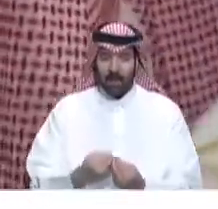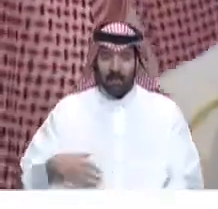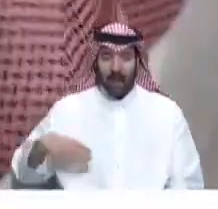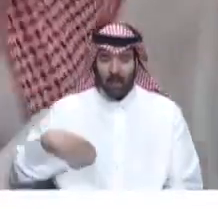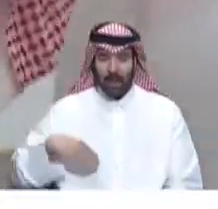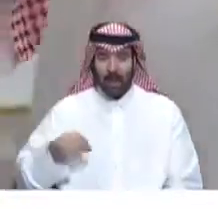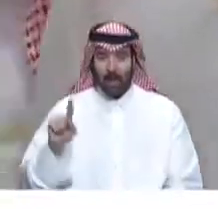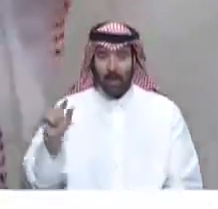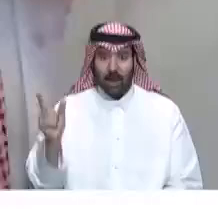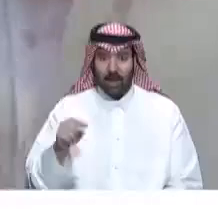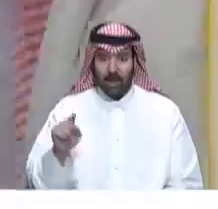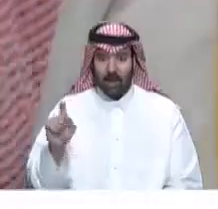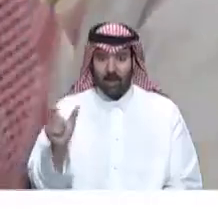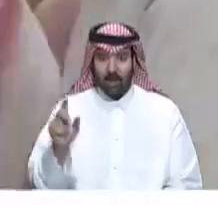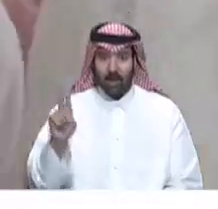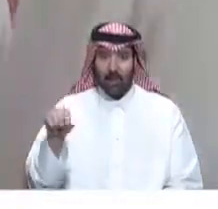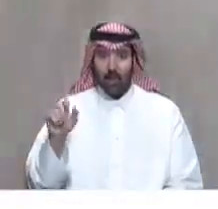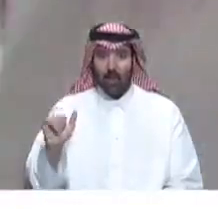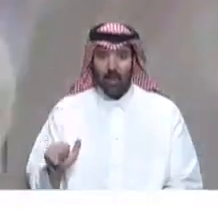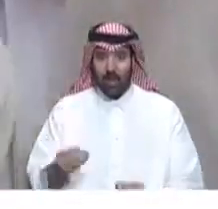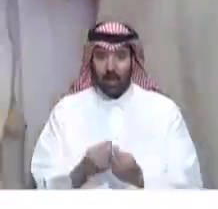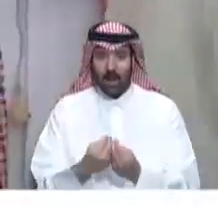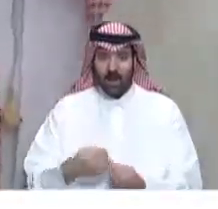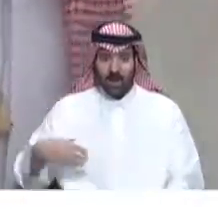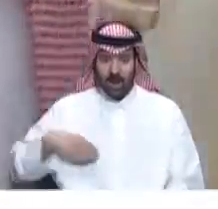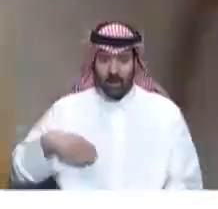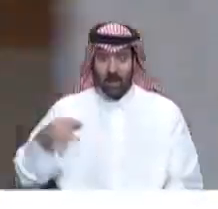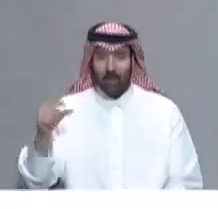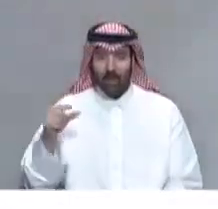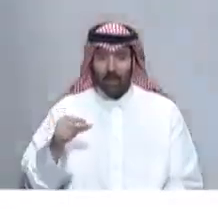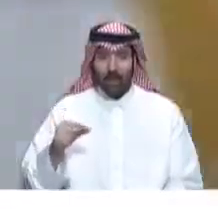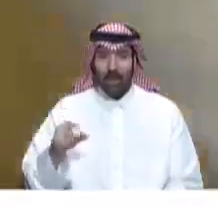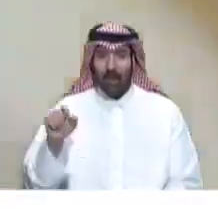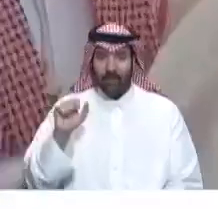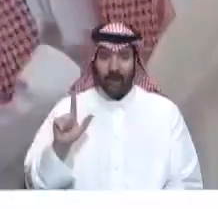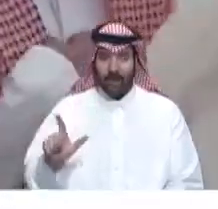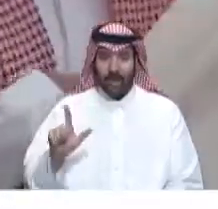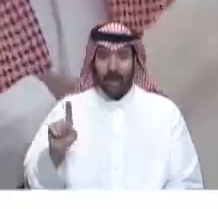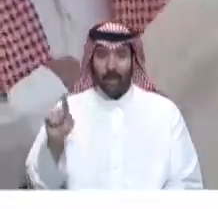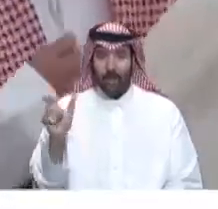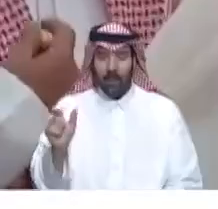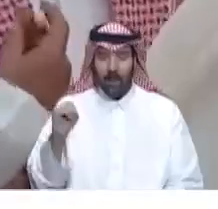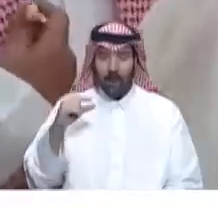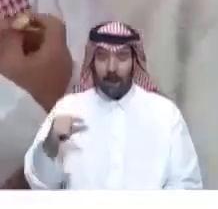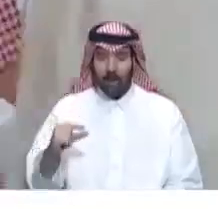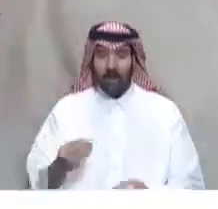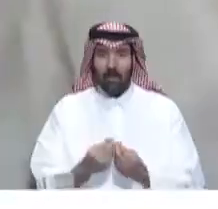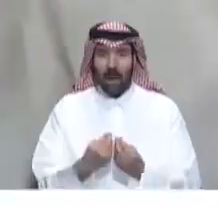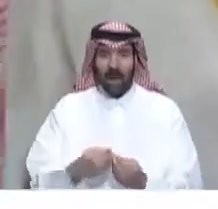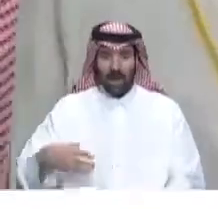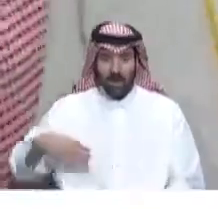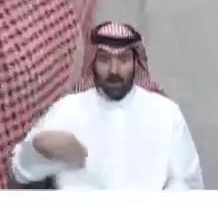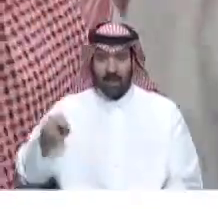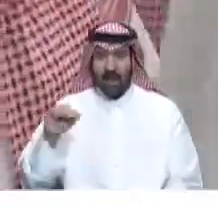بن عبد الله بن تركي، وصاحب السمو الملكي الأمير الدكتور فيصل بن محمد بن سعود بن عبد العزيز، وصاحب